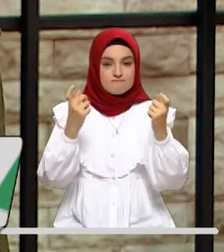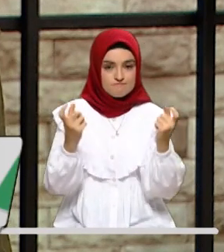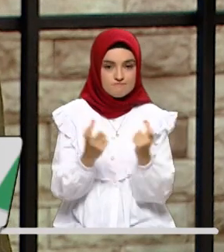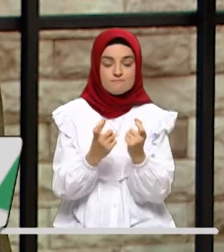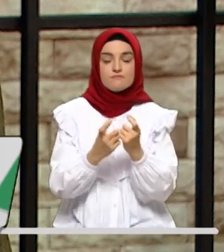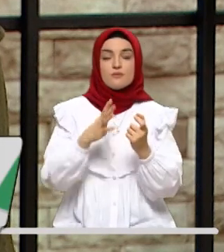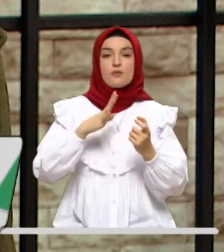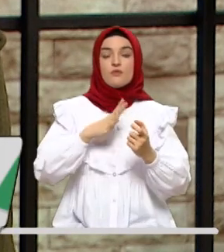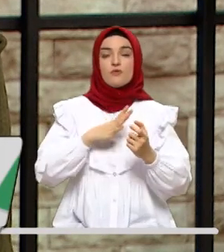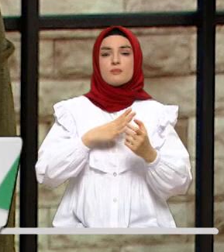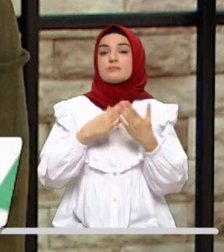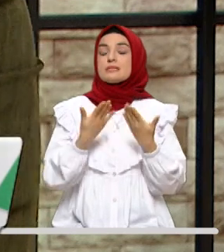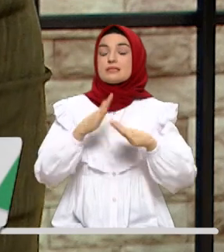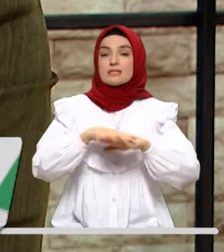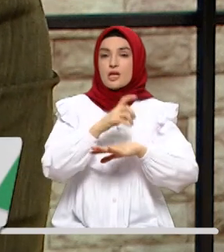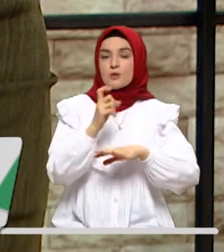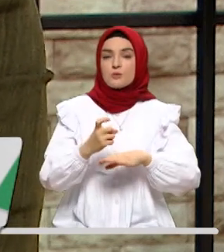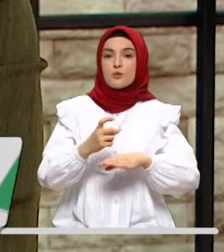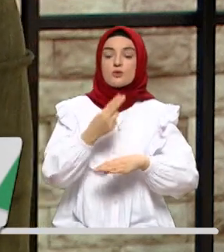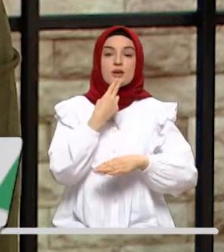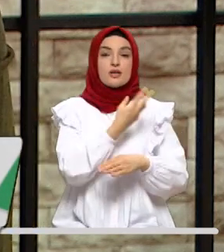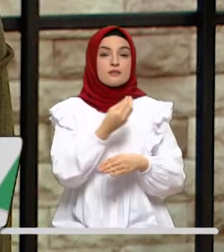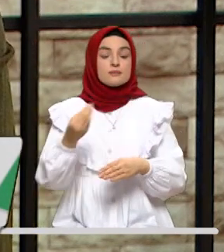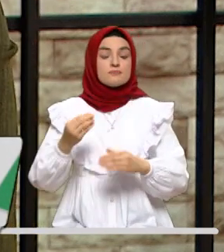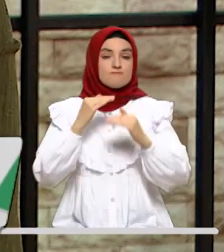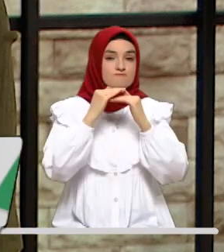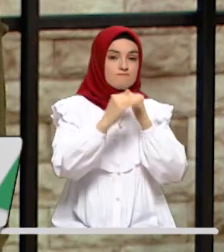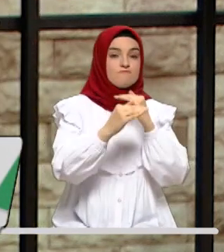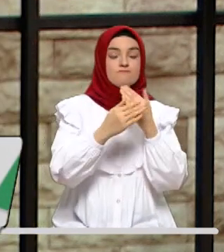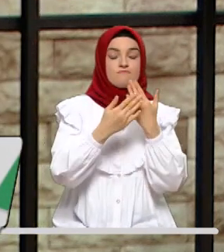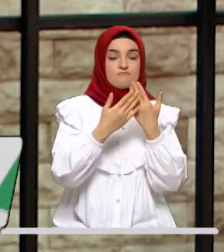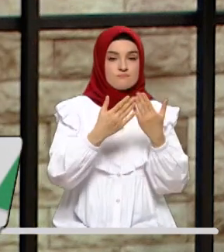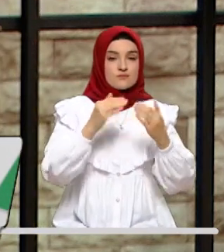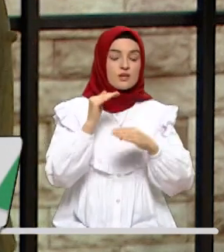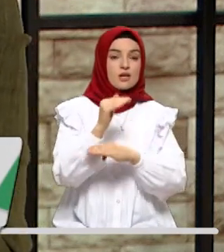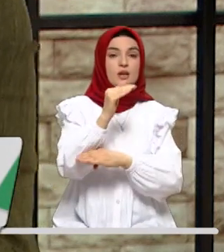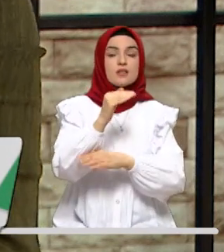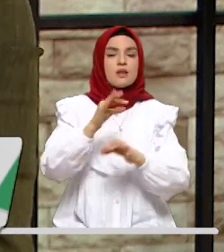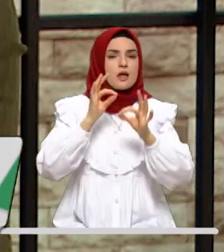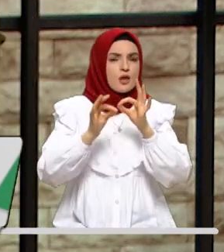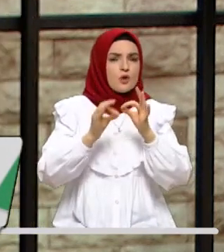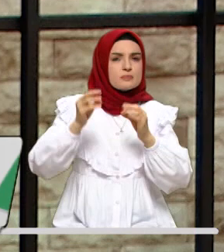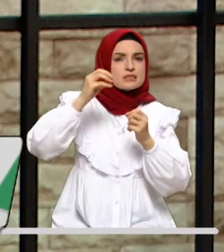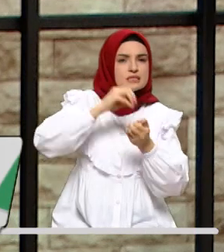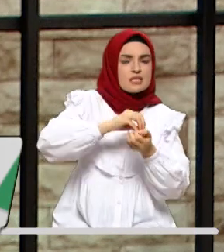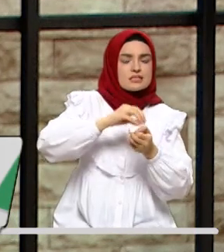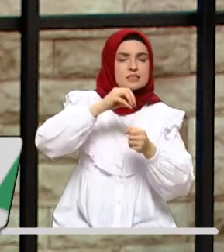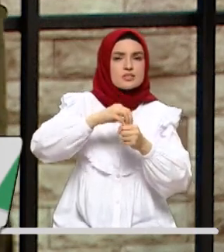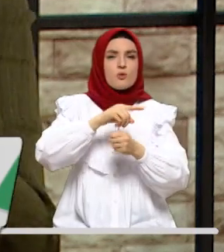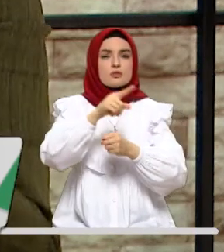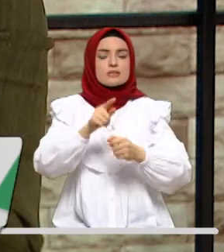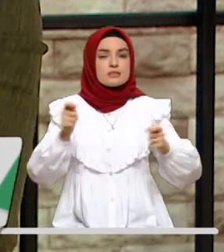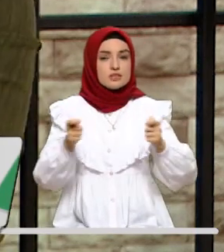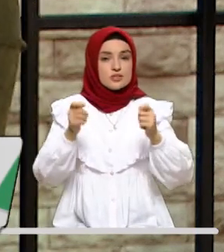kadın teşkilatı? Kadınların sosyal hayata, ekonomiye katkısı için, onları iş görmeleri için,